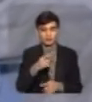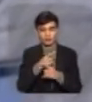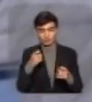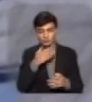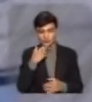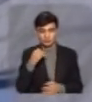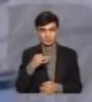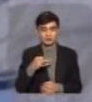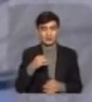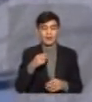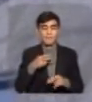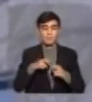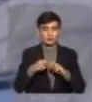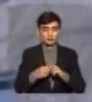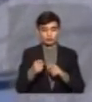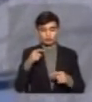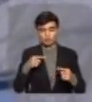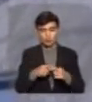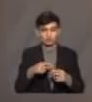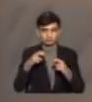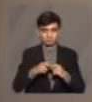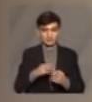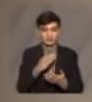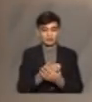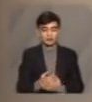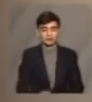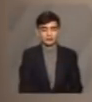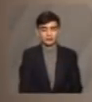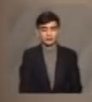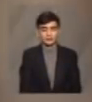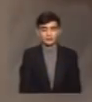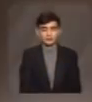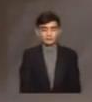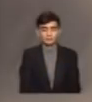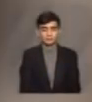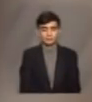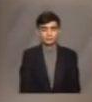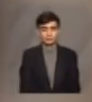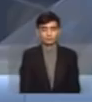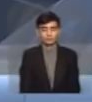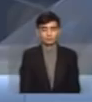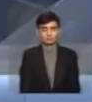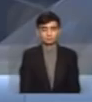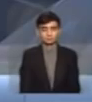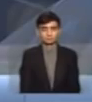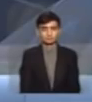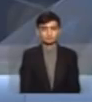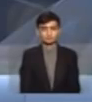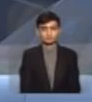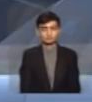Қазір апаттың нақты себебі анықталуда. Говорят, что давление дали слишком большое газовики.